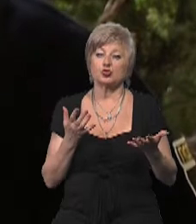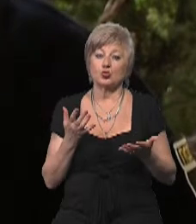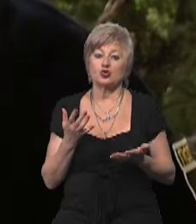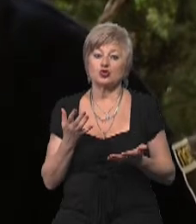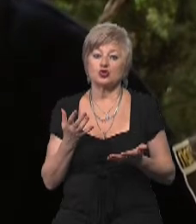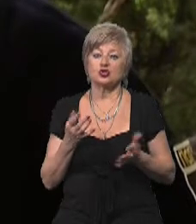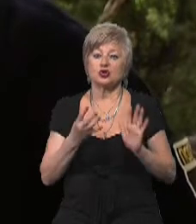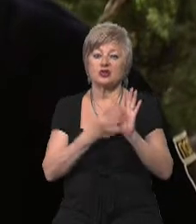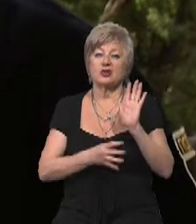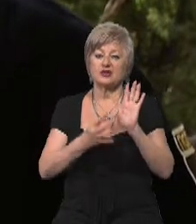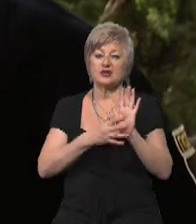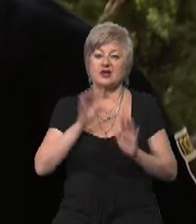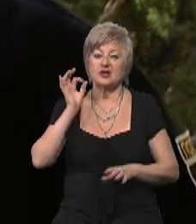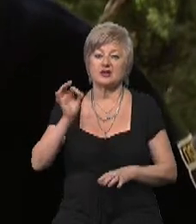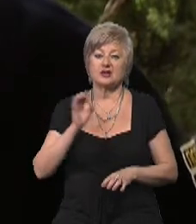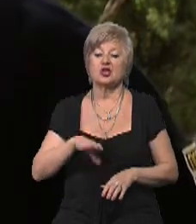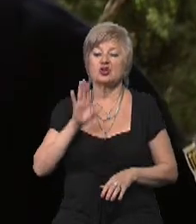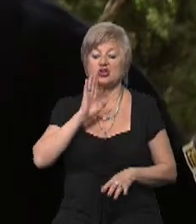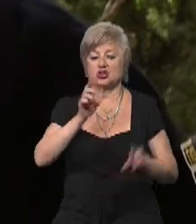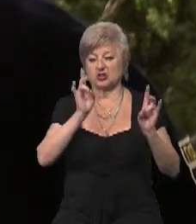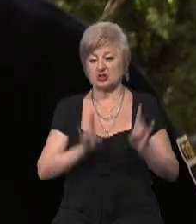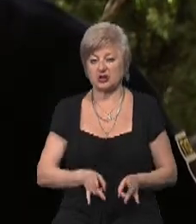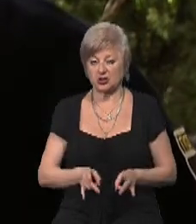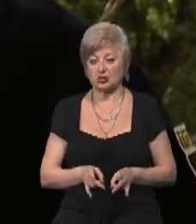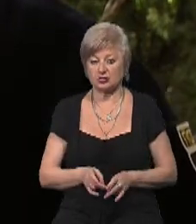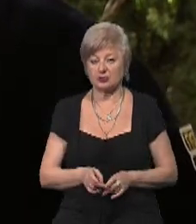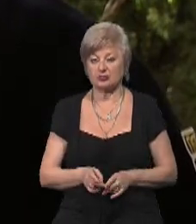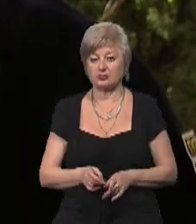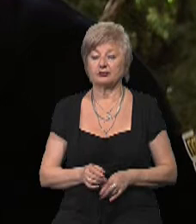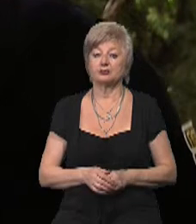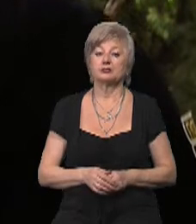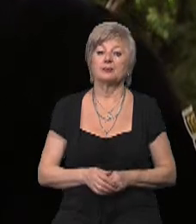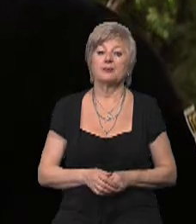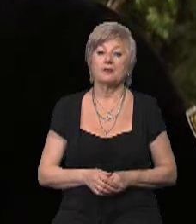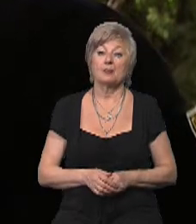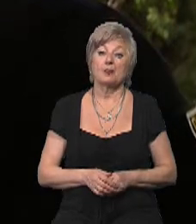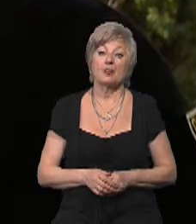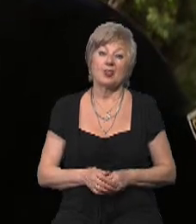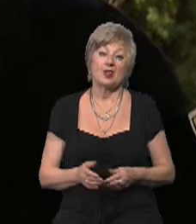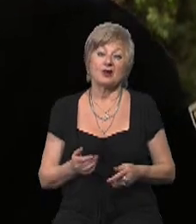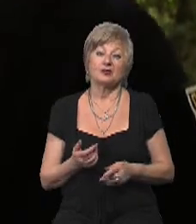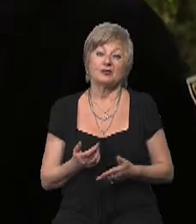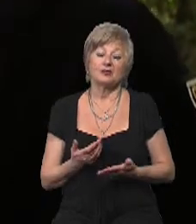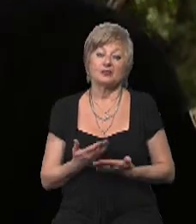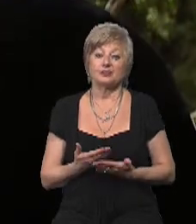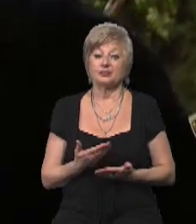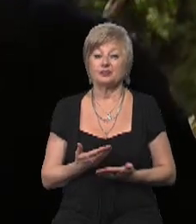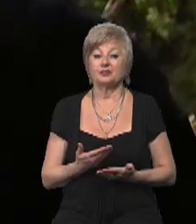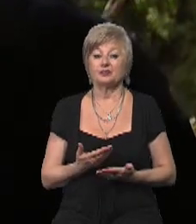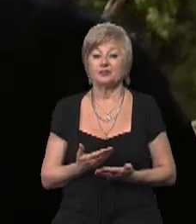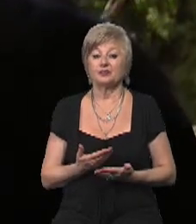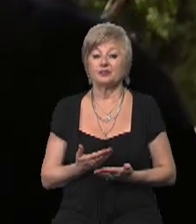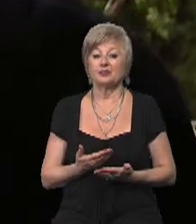це 99% – це жертви жінки. Специфіка? Ну, більше це